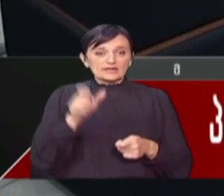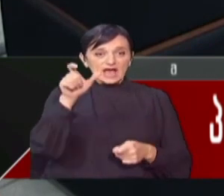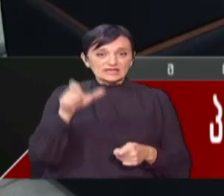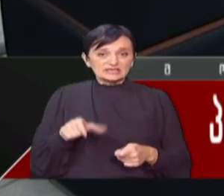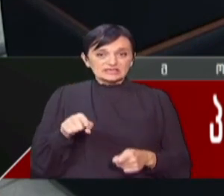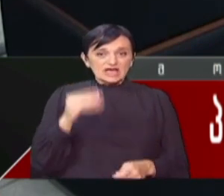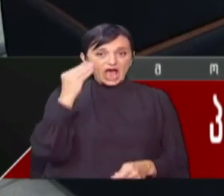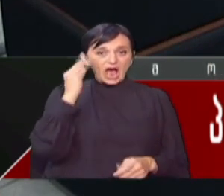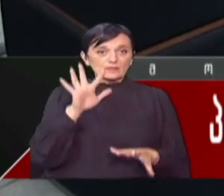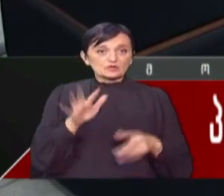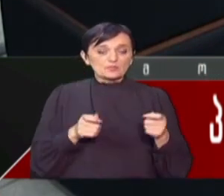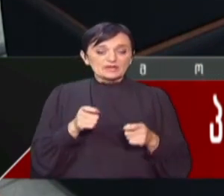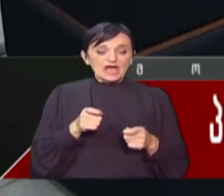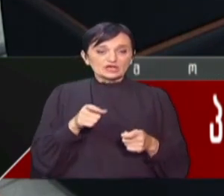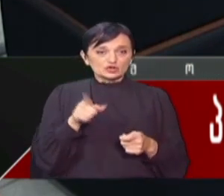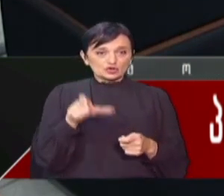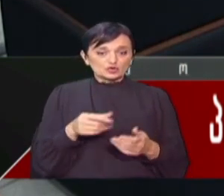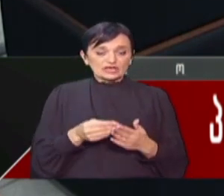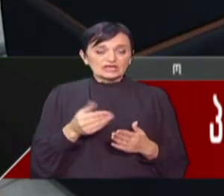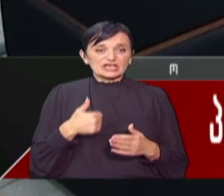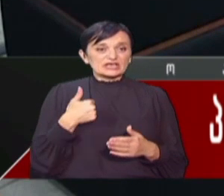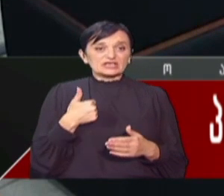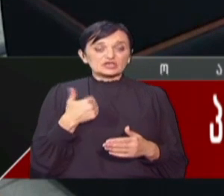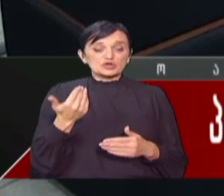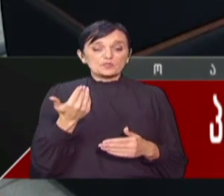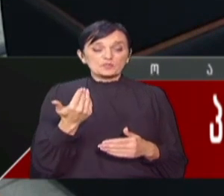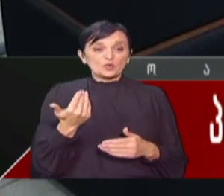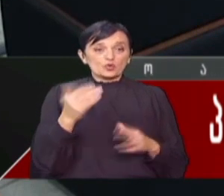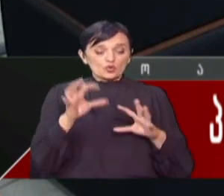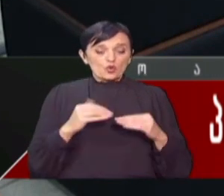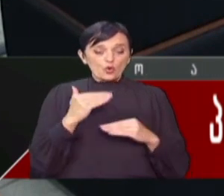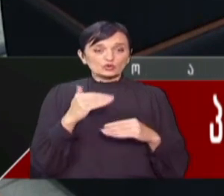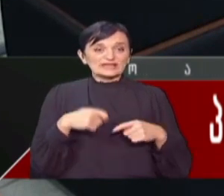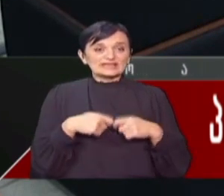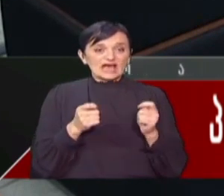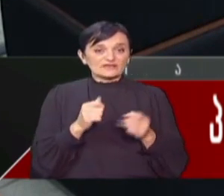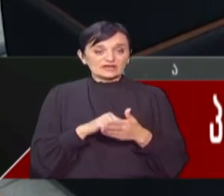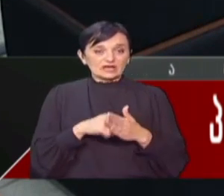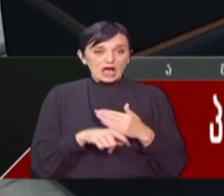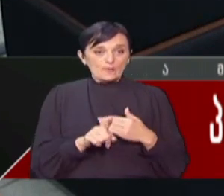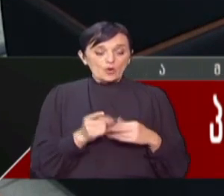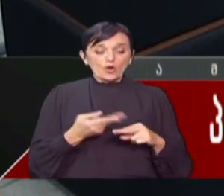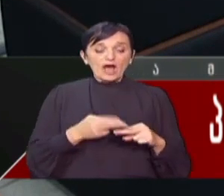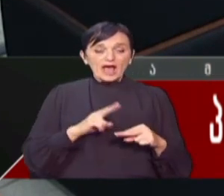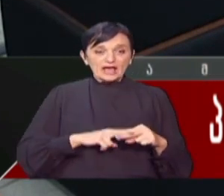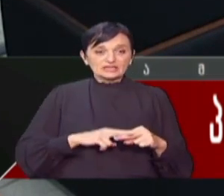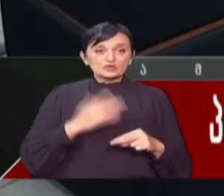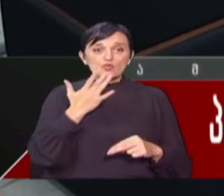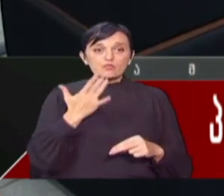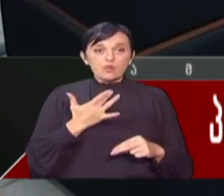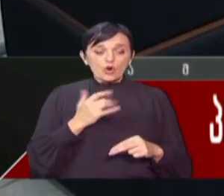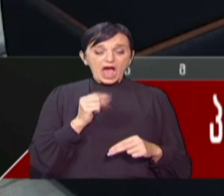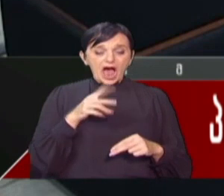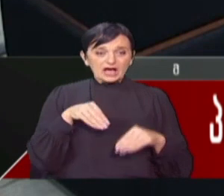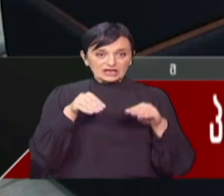მიიჩნევს პრეზიდენტობის ღირსად მისი მხრიდან კონსტიტუციის დარღვევის გამო. ეს რა თქმა უნდა პოლიტიკური აქტიც